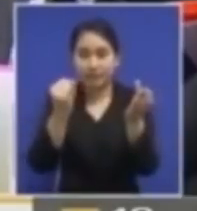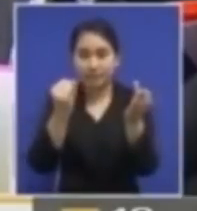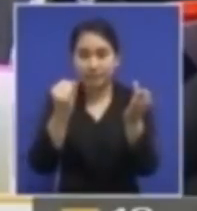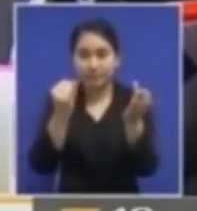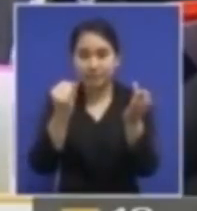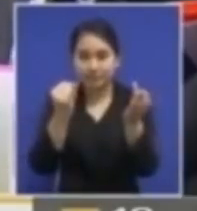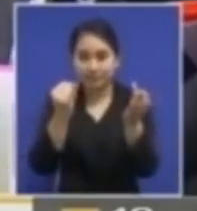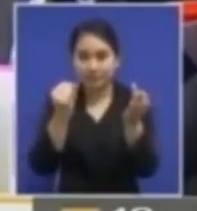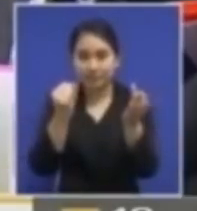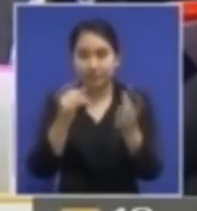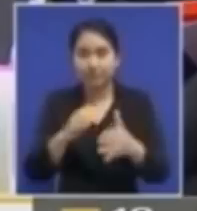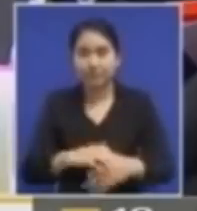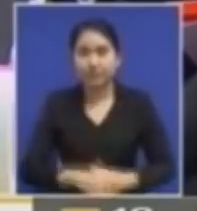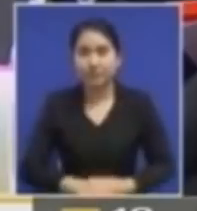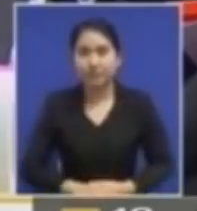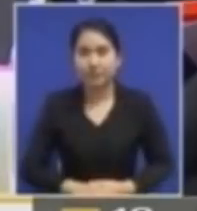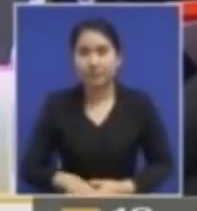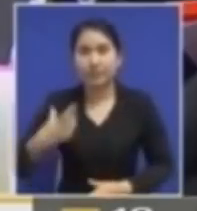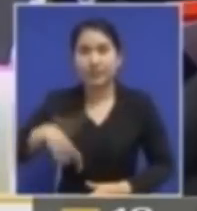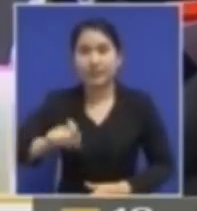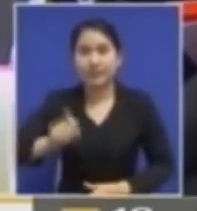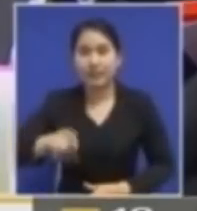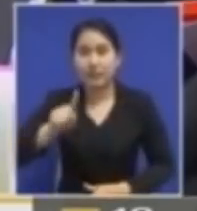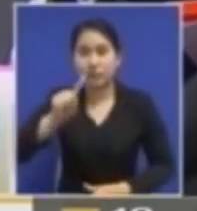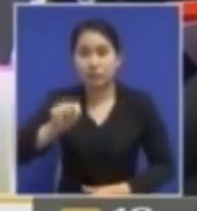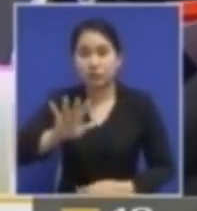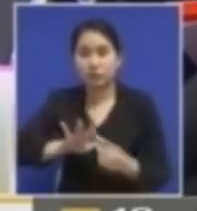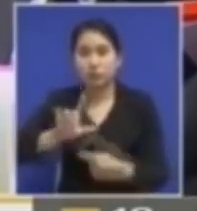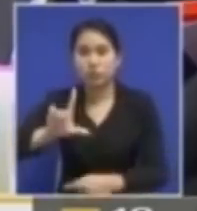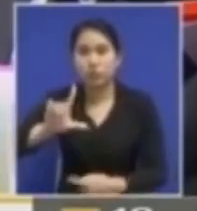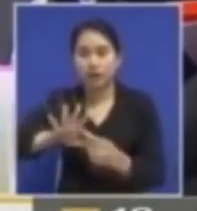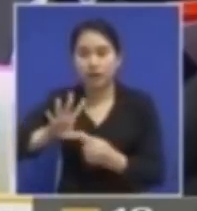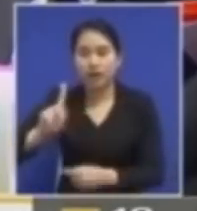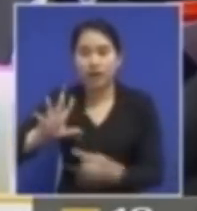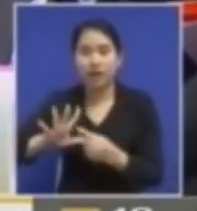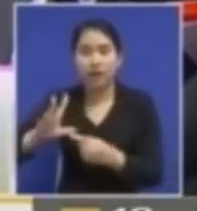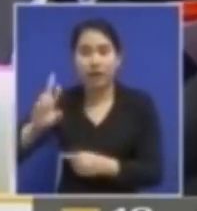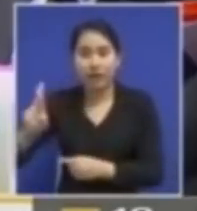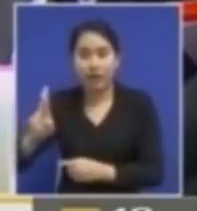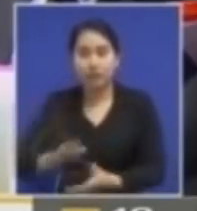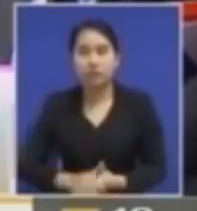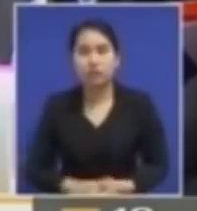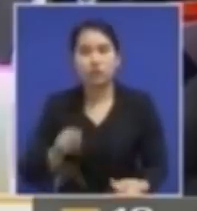ที่ออกโดยตุลาการศาลรัฐธรรมนูญนะครับในหมวดของ